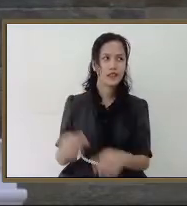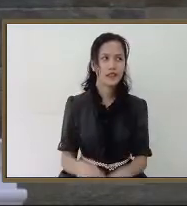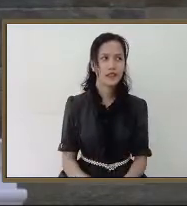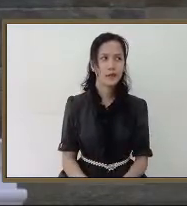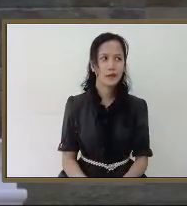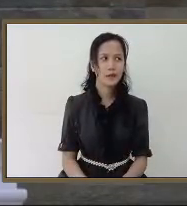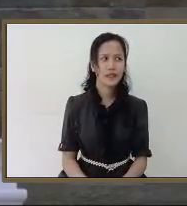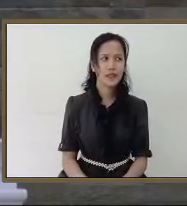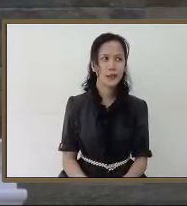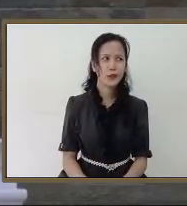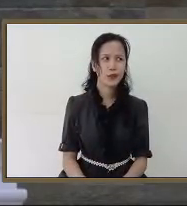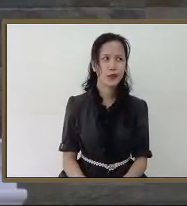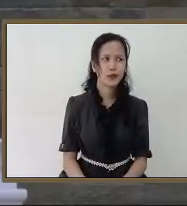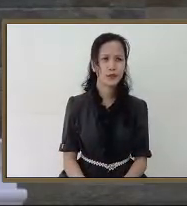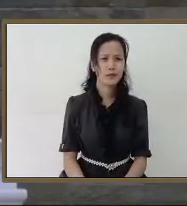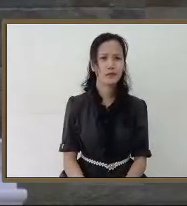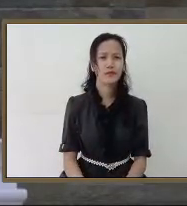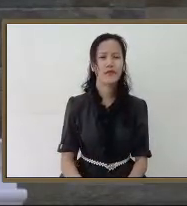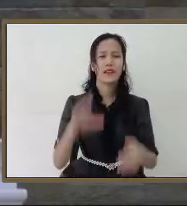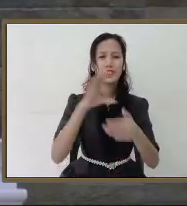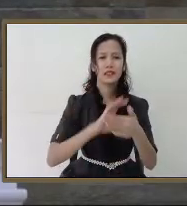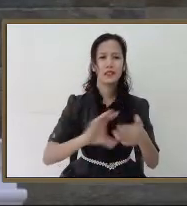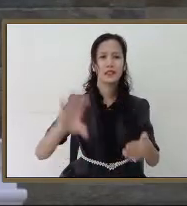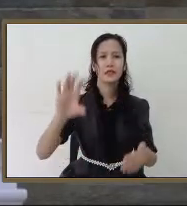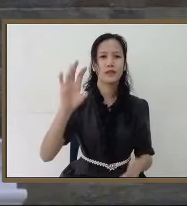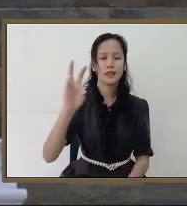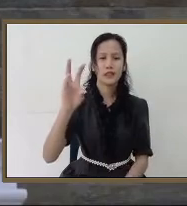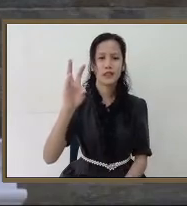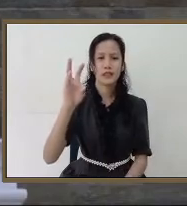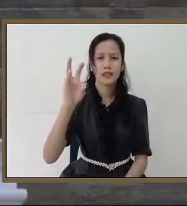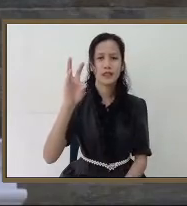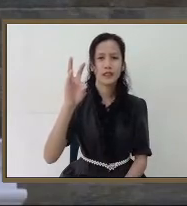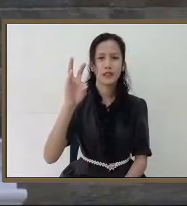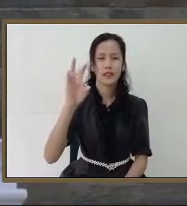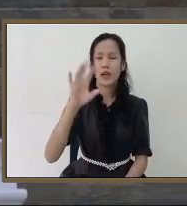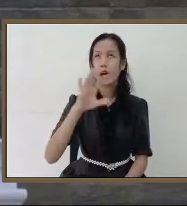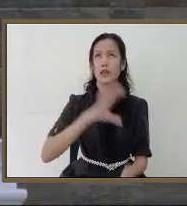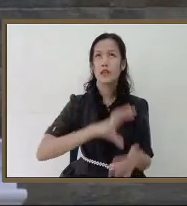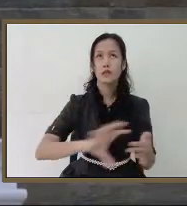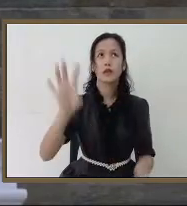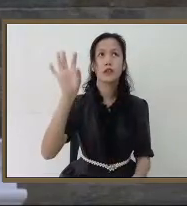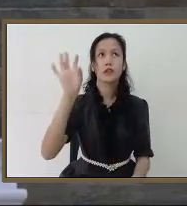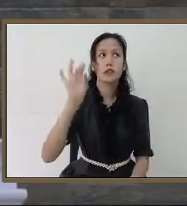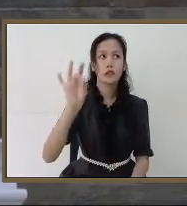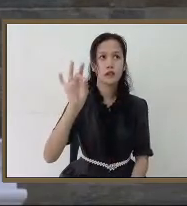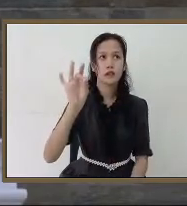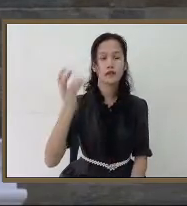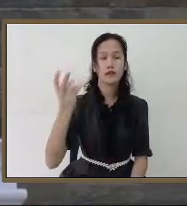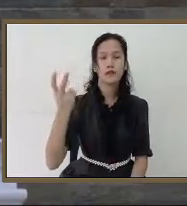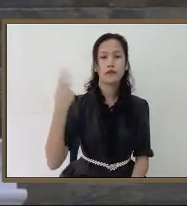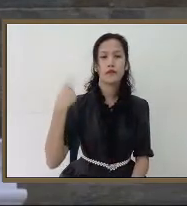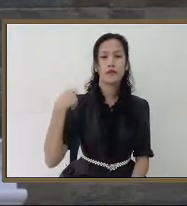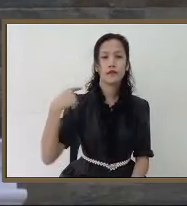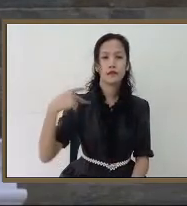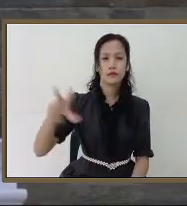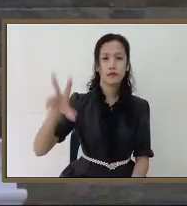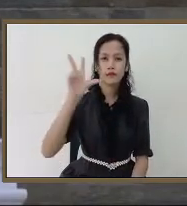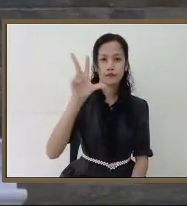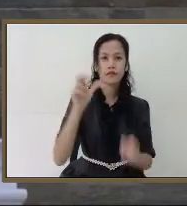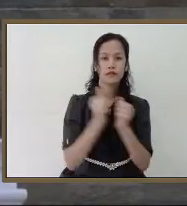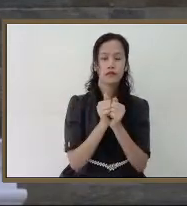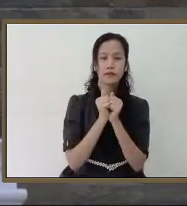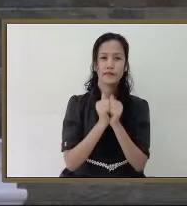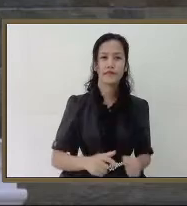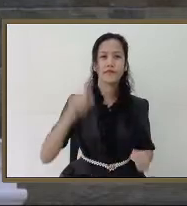So makikita po natin dyan sa chapter 8 po na yan ay yung tatlong, may tatlong nilalaman po yan. The first